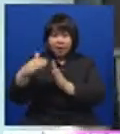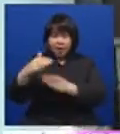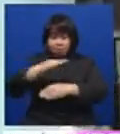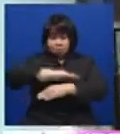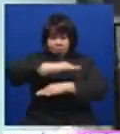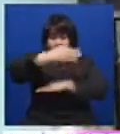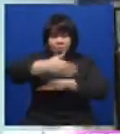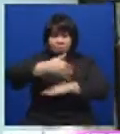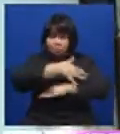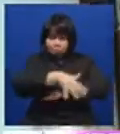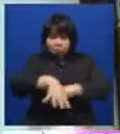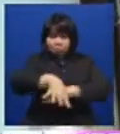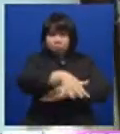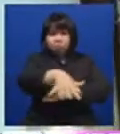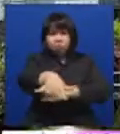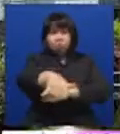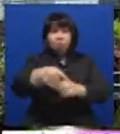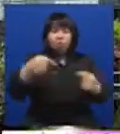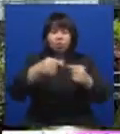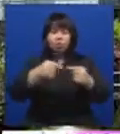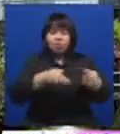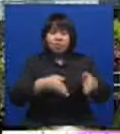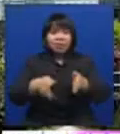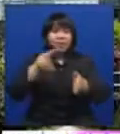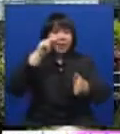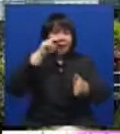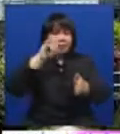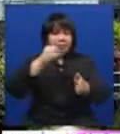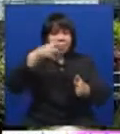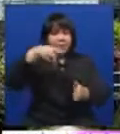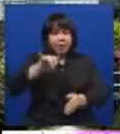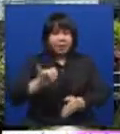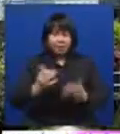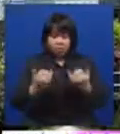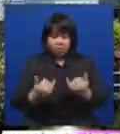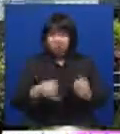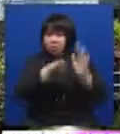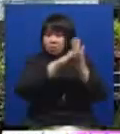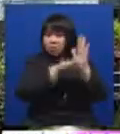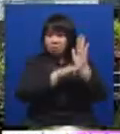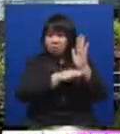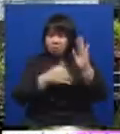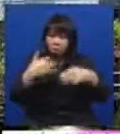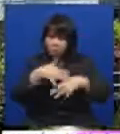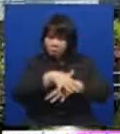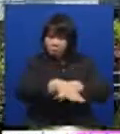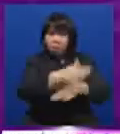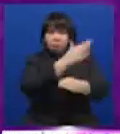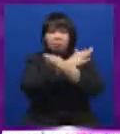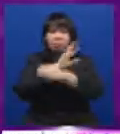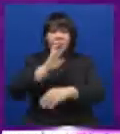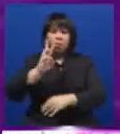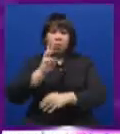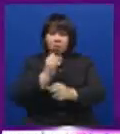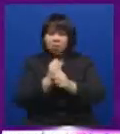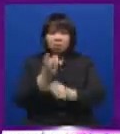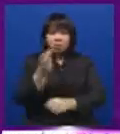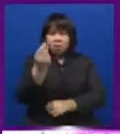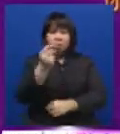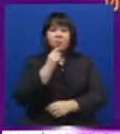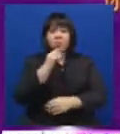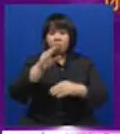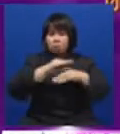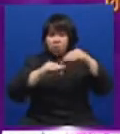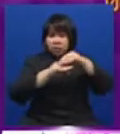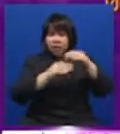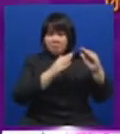ำเพื่อออกสู่แม่น้ำเจ้าพระยาโดยกระบวนการทั้งหมดนี้จะทำให้ระบายน้ำได้เร็วกว่าเดิมถึง6เท่าสำหรับการก่อสร้างจะต้อง